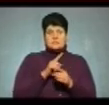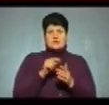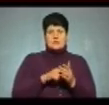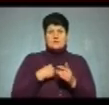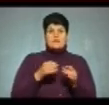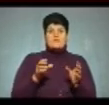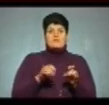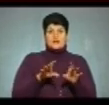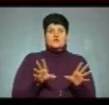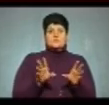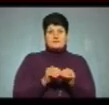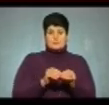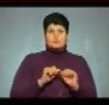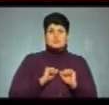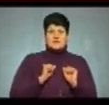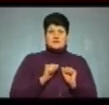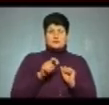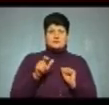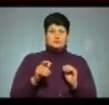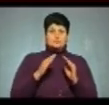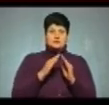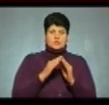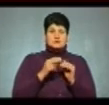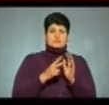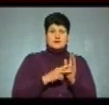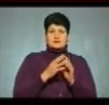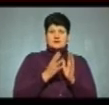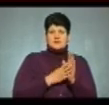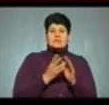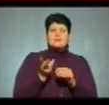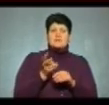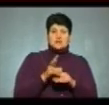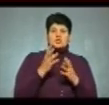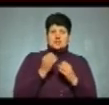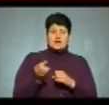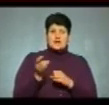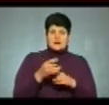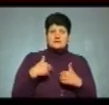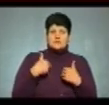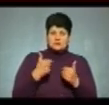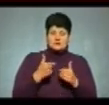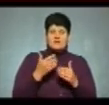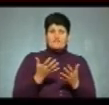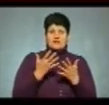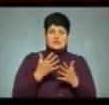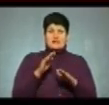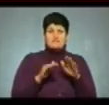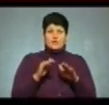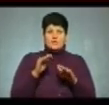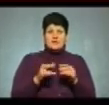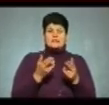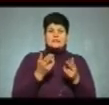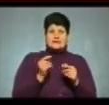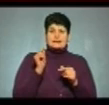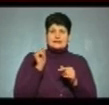завжди спільно. Ну, постараємося з мешканцями будинку 17 та 19 до вас прийти ще раз звернутися і вияснити, і врегулювати таке так і